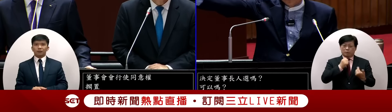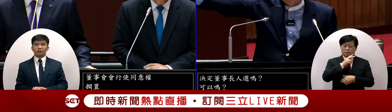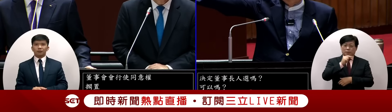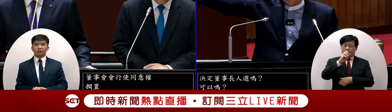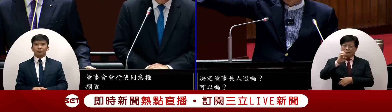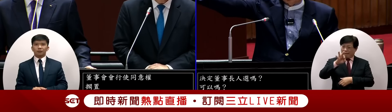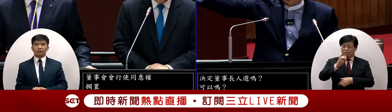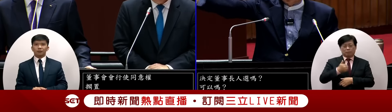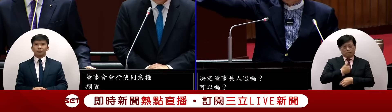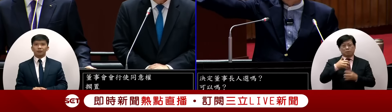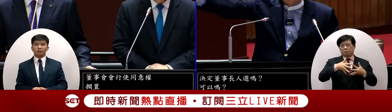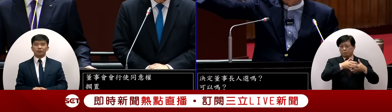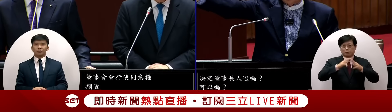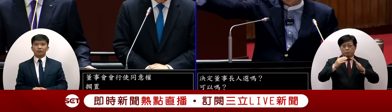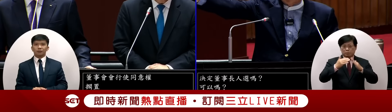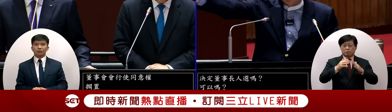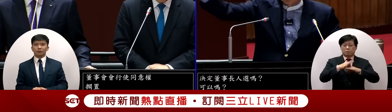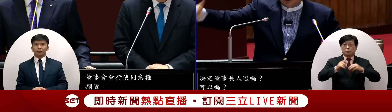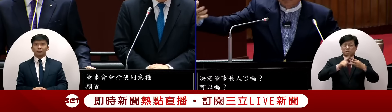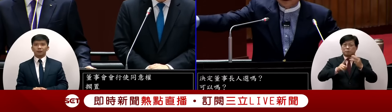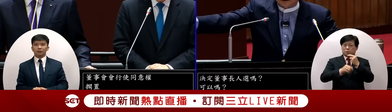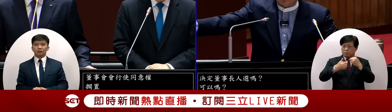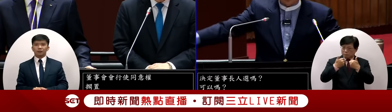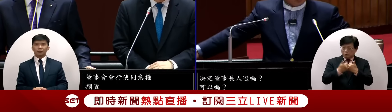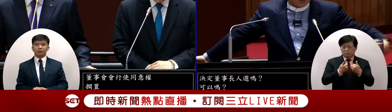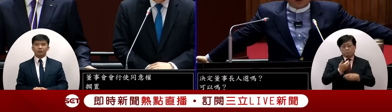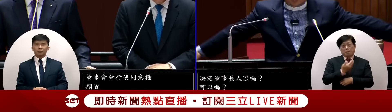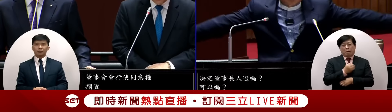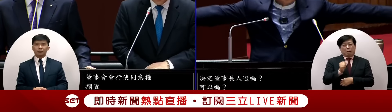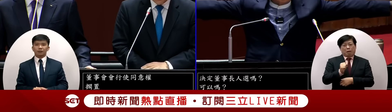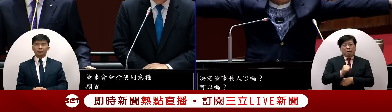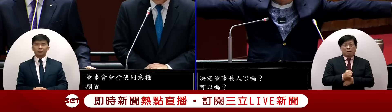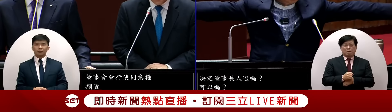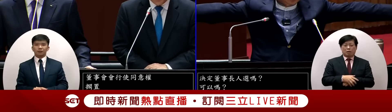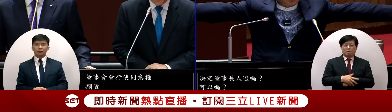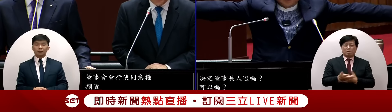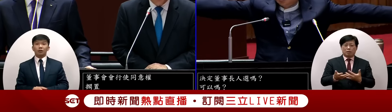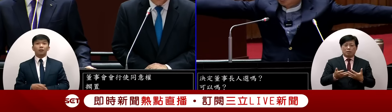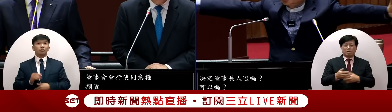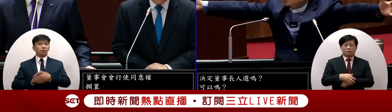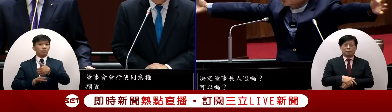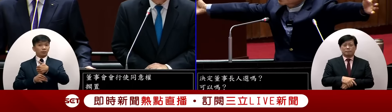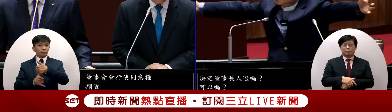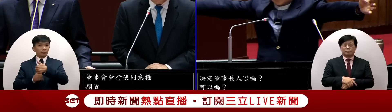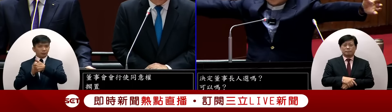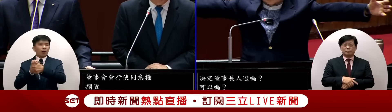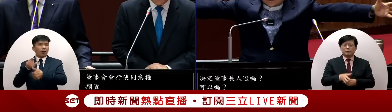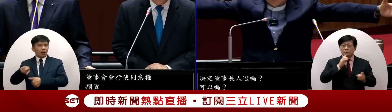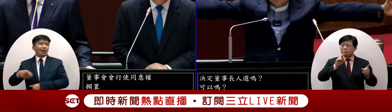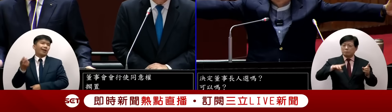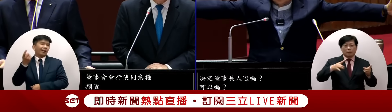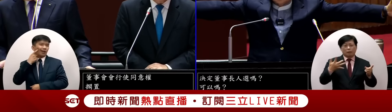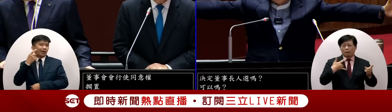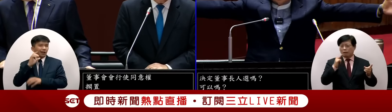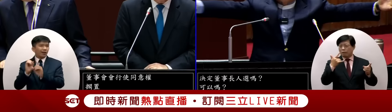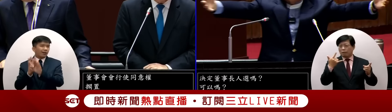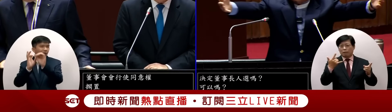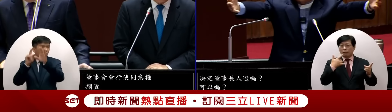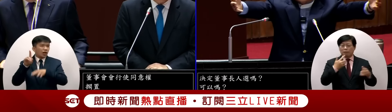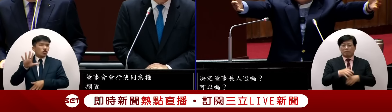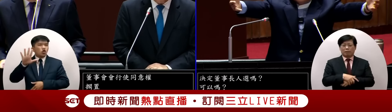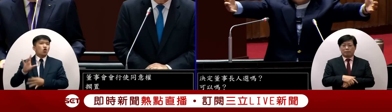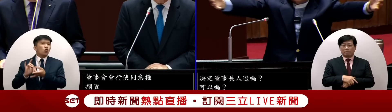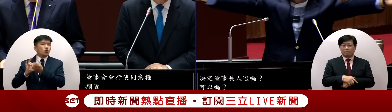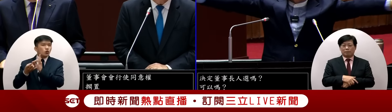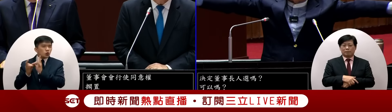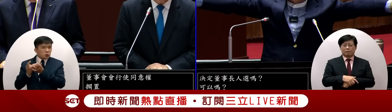NEF， 美国国家民主基金会动没调。他说我跟你们、 啊、我跟委员报告，因为那是假讯息啦、 啊， 那个有人操作的啦，